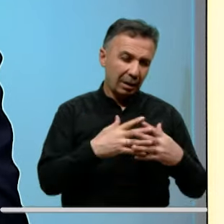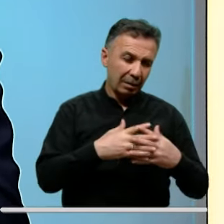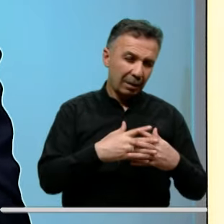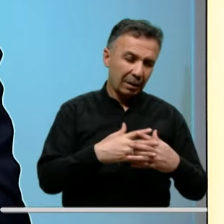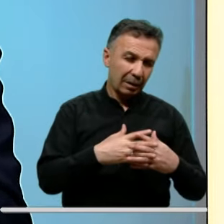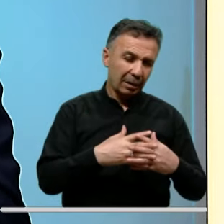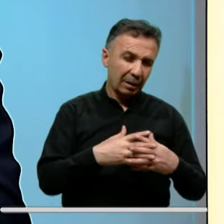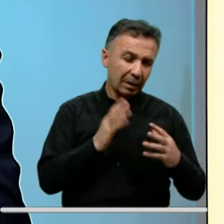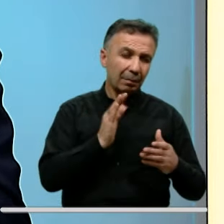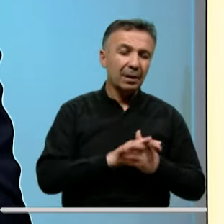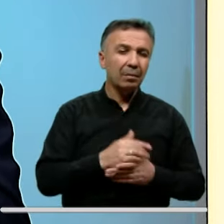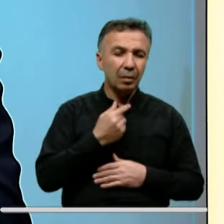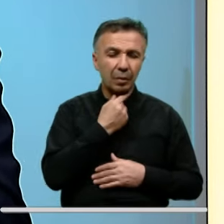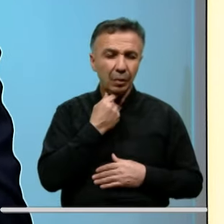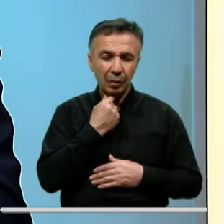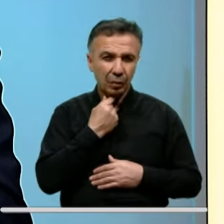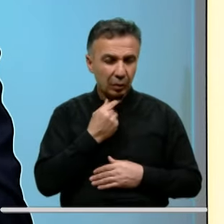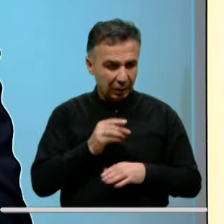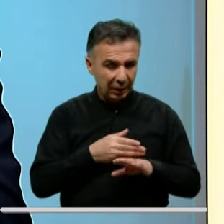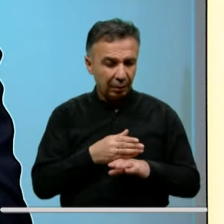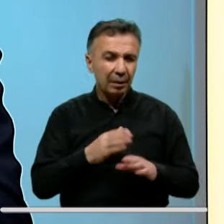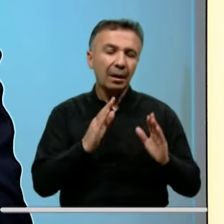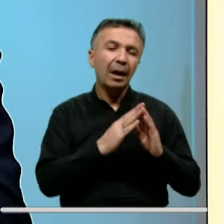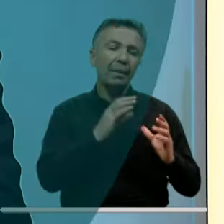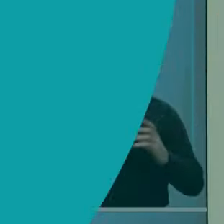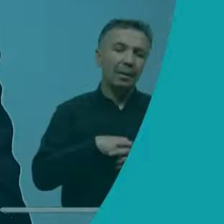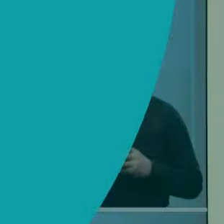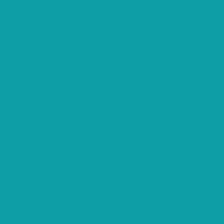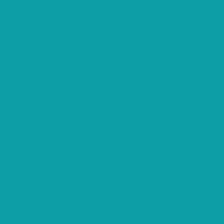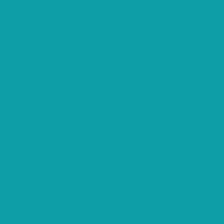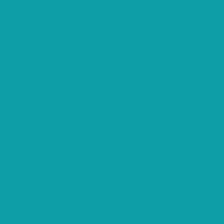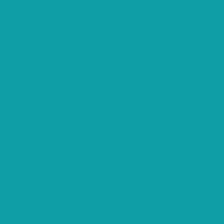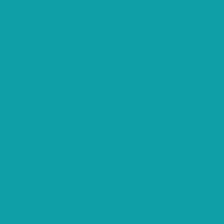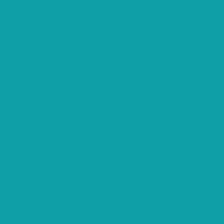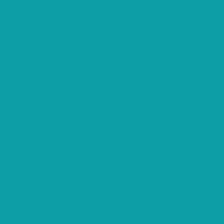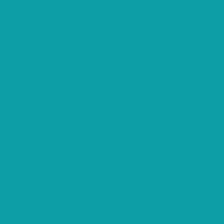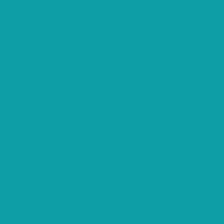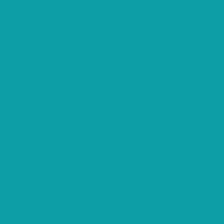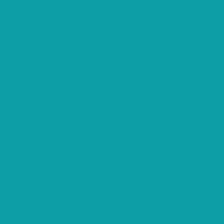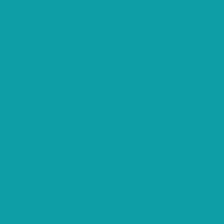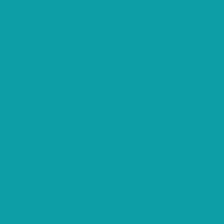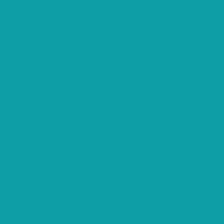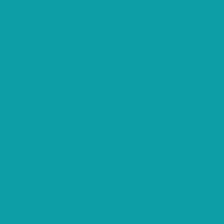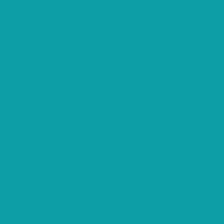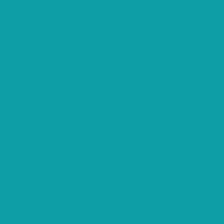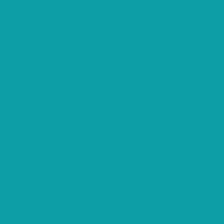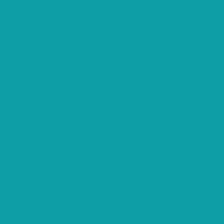ne yapılabilir? Bu bir mazerettir. Evde ne yapabilir? Cuma yerine öğle namazı kılabilir.